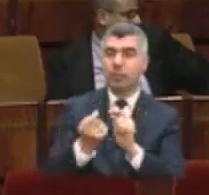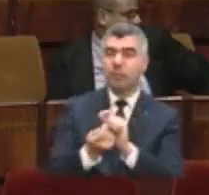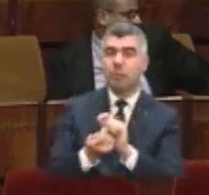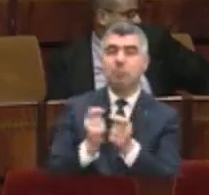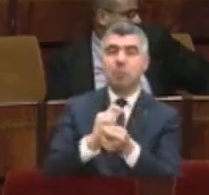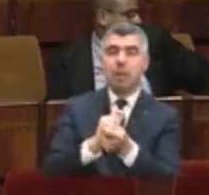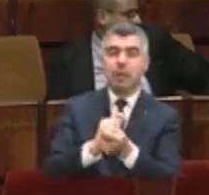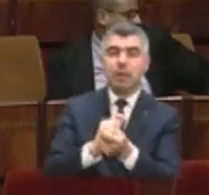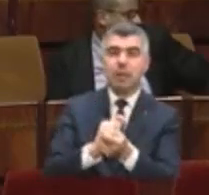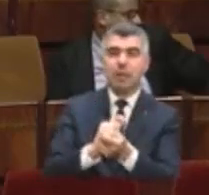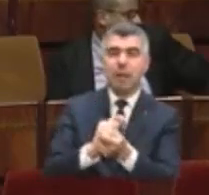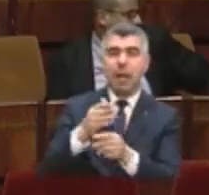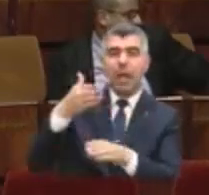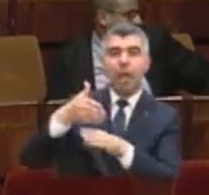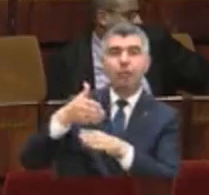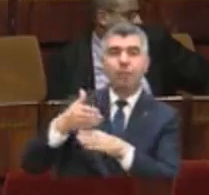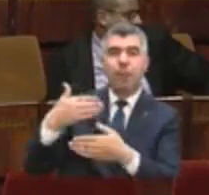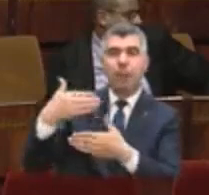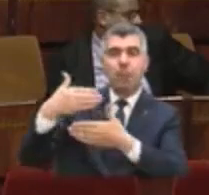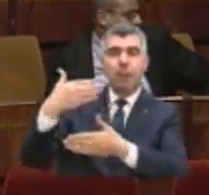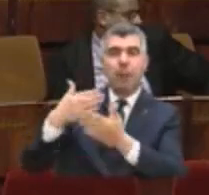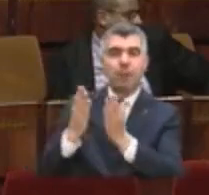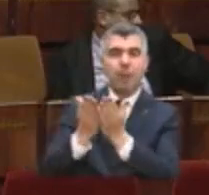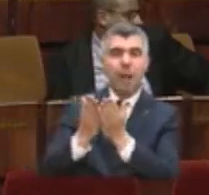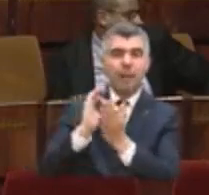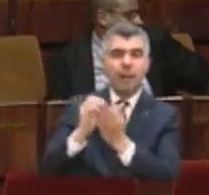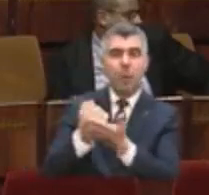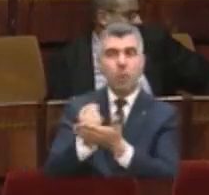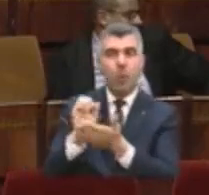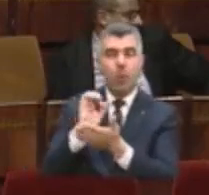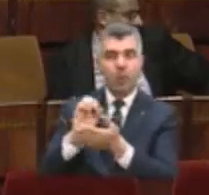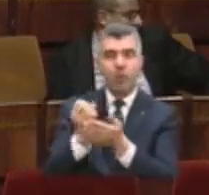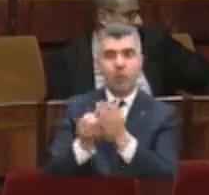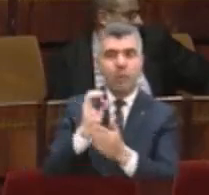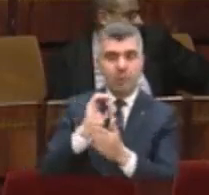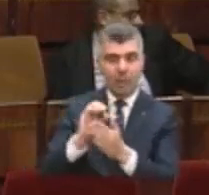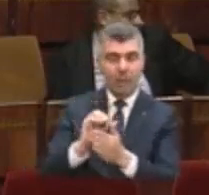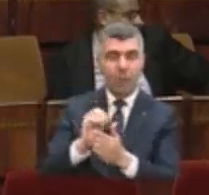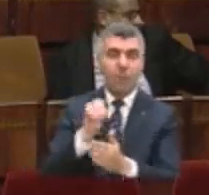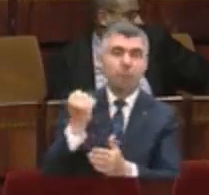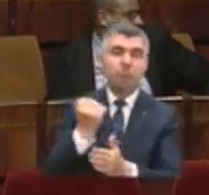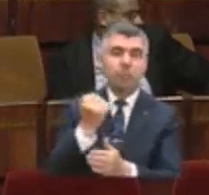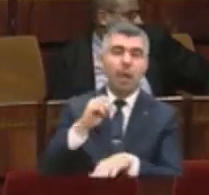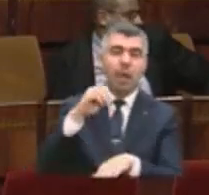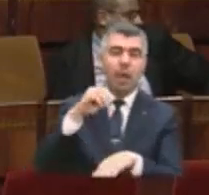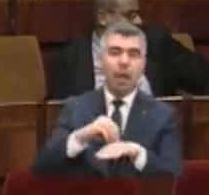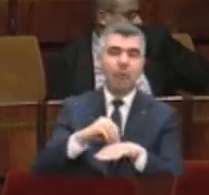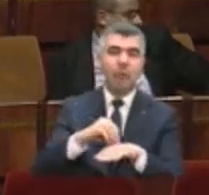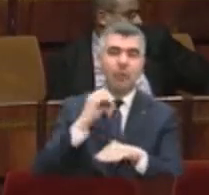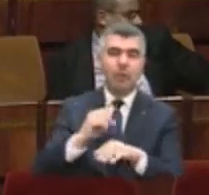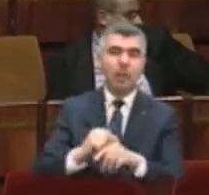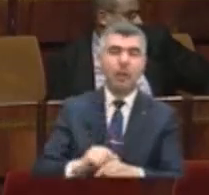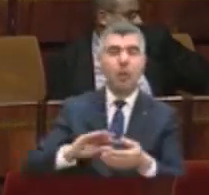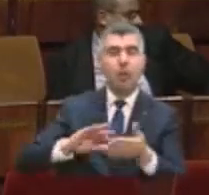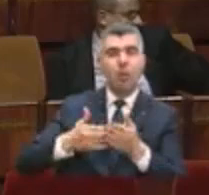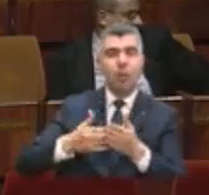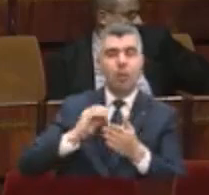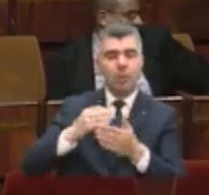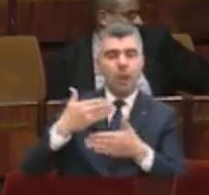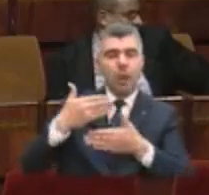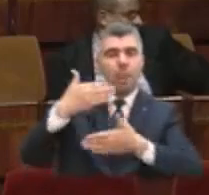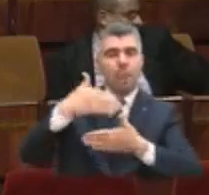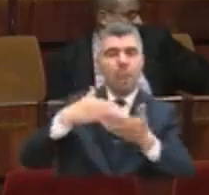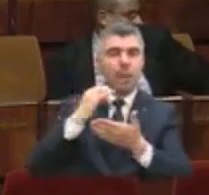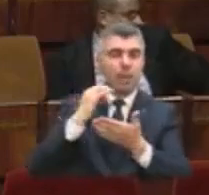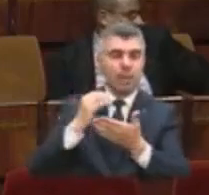المفكك. ايضا موضوع اخر، التاخر في انجاز كل ما له علاقه بالبنيه